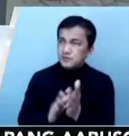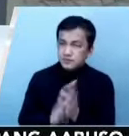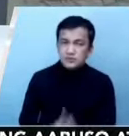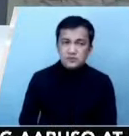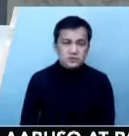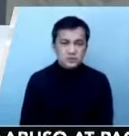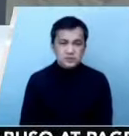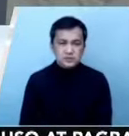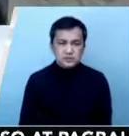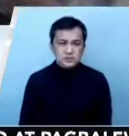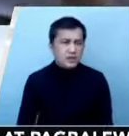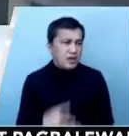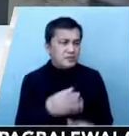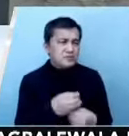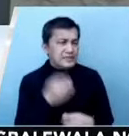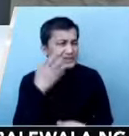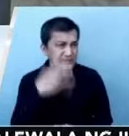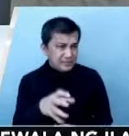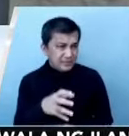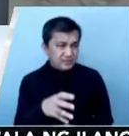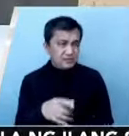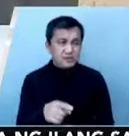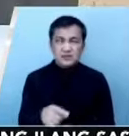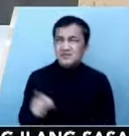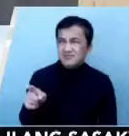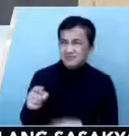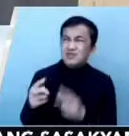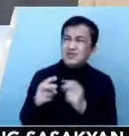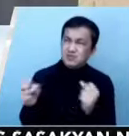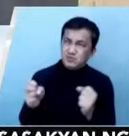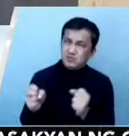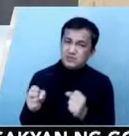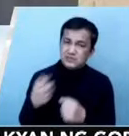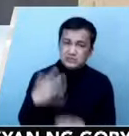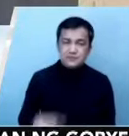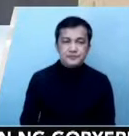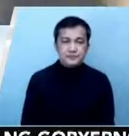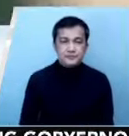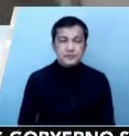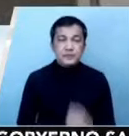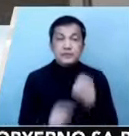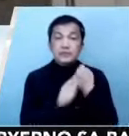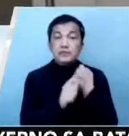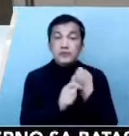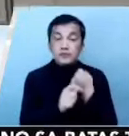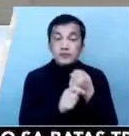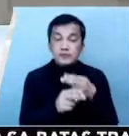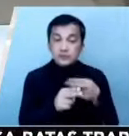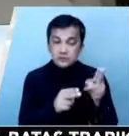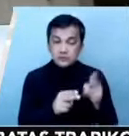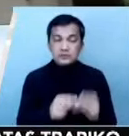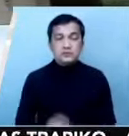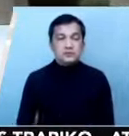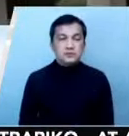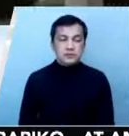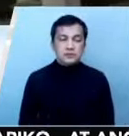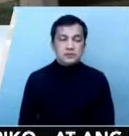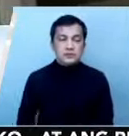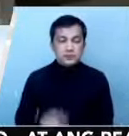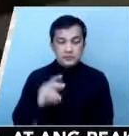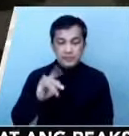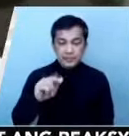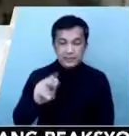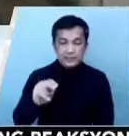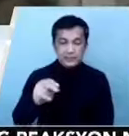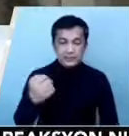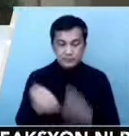po? Yun nga lang po, ang kalaban ngayon talaga. Pansamantala lang naman, ganito tayo. Sa Palanan Elementary School sa Makati,